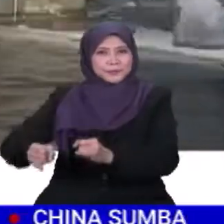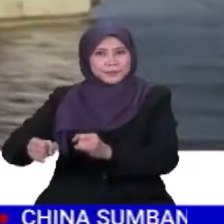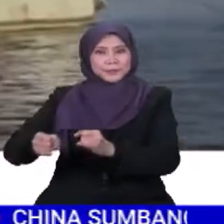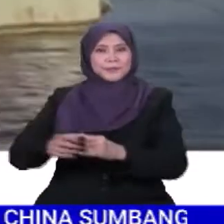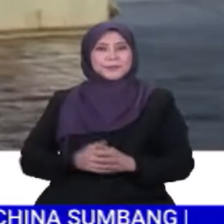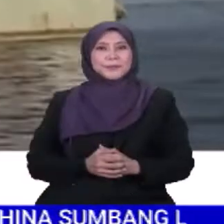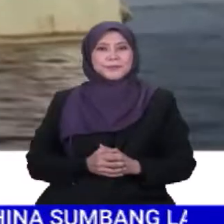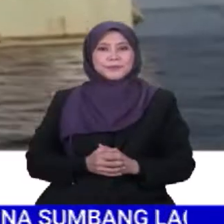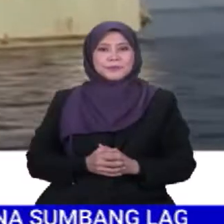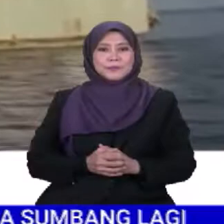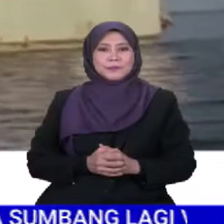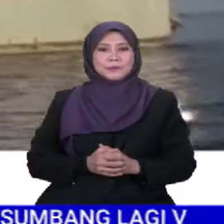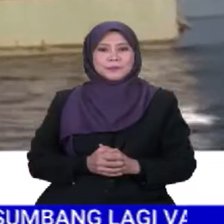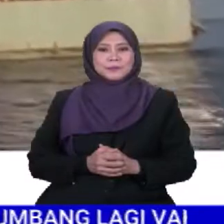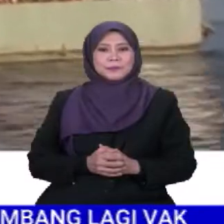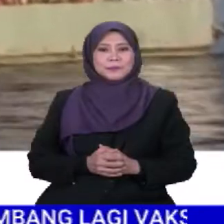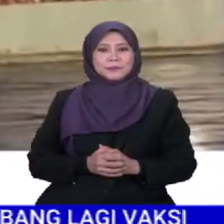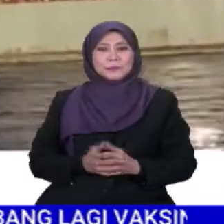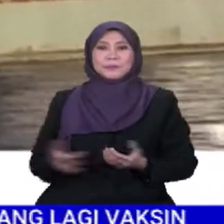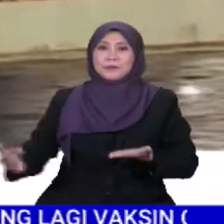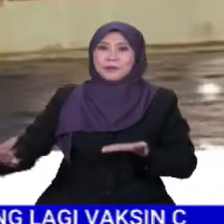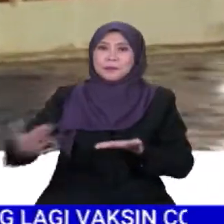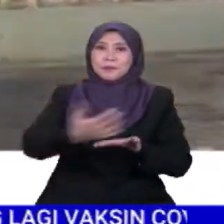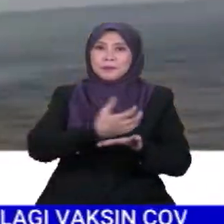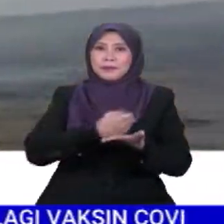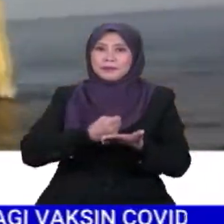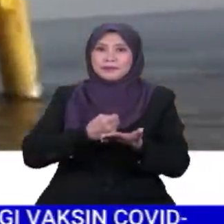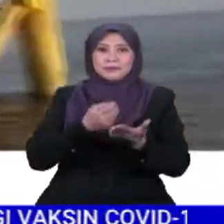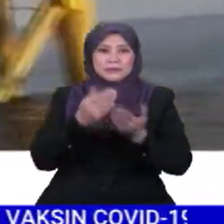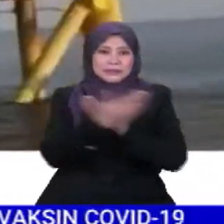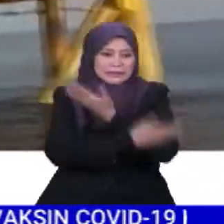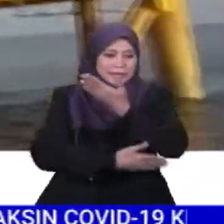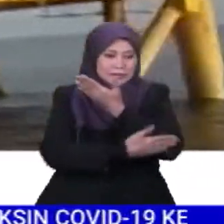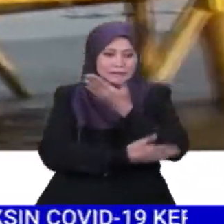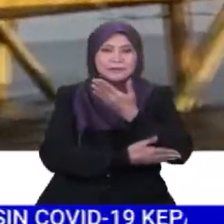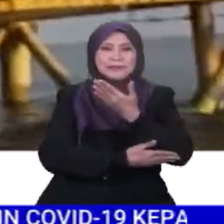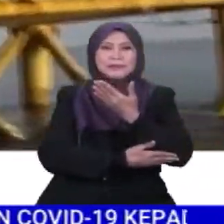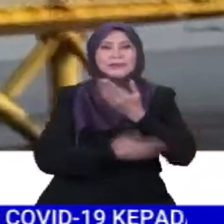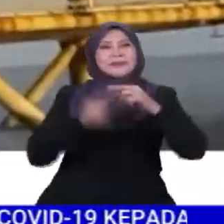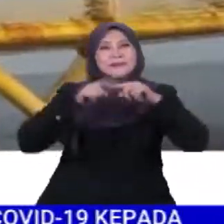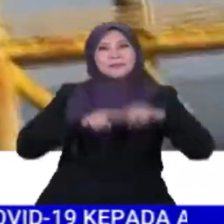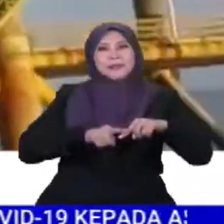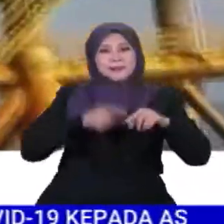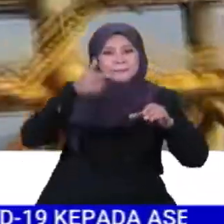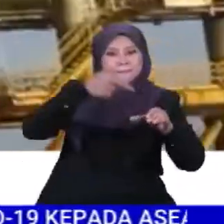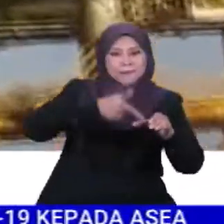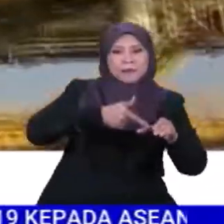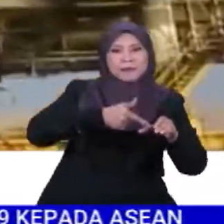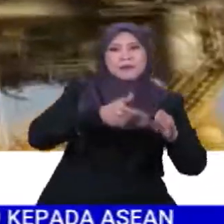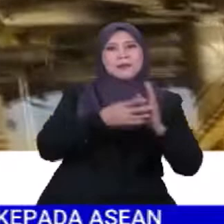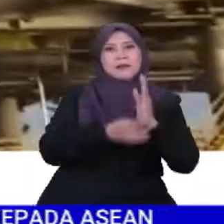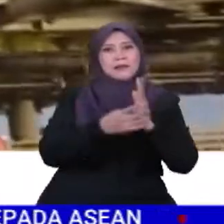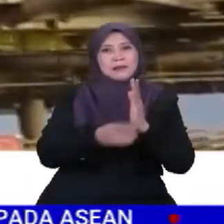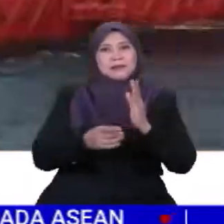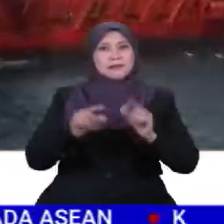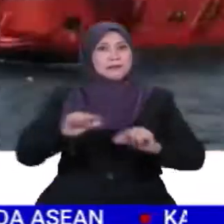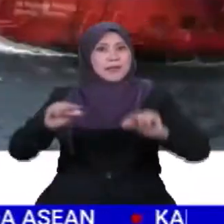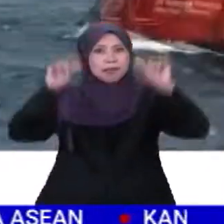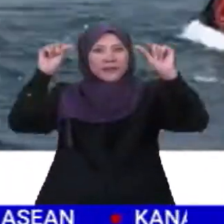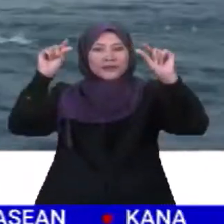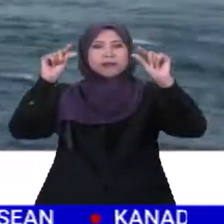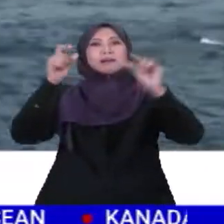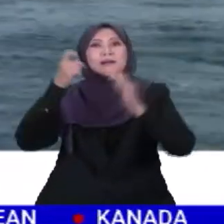Jadi kita melihat bahawa pendapatan negara kita juga bergantung sedikit sebanyak kepada minyak dan gas. Harga minyak dan gas adalah